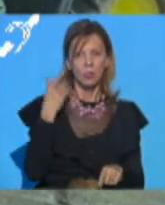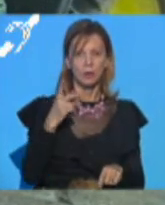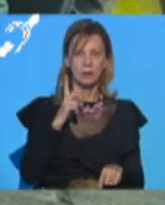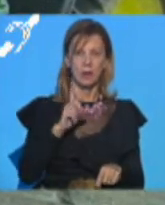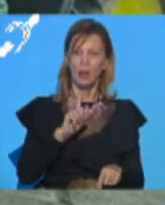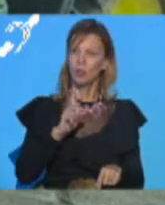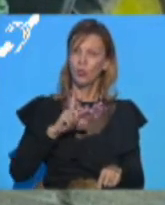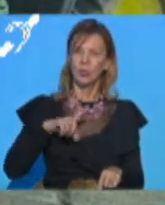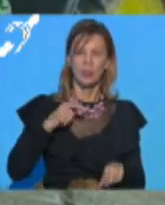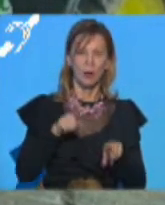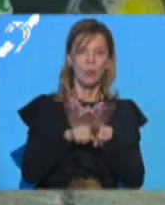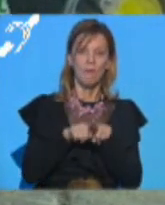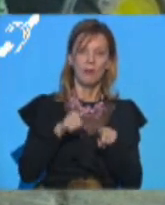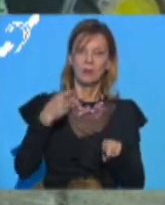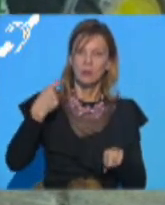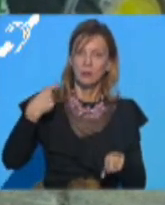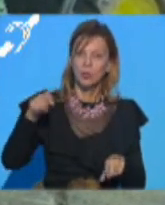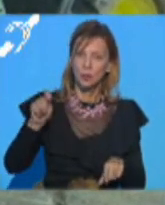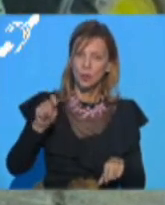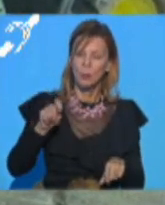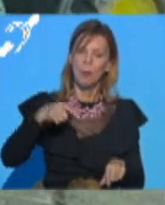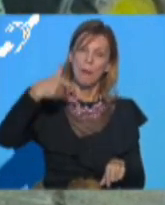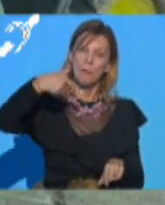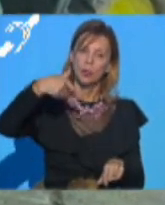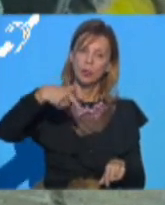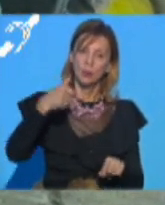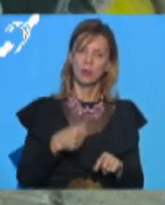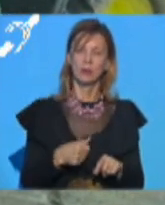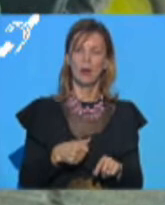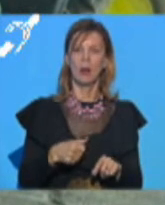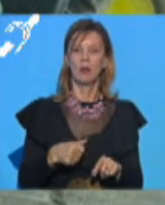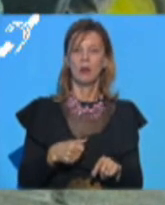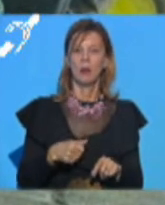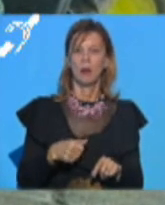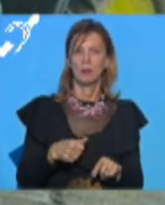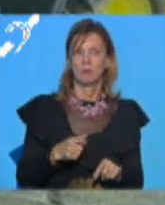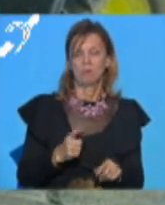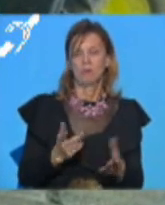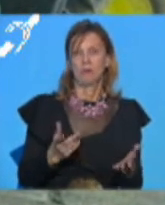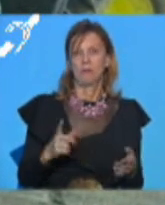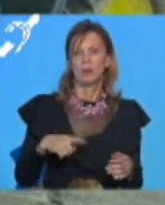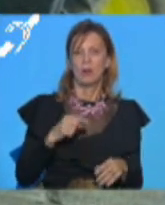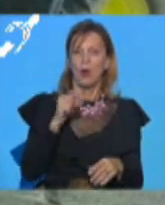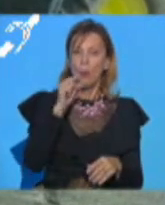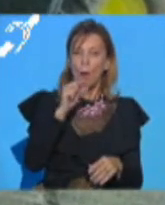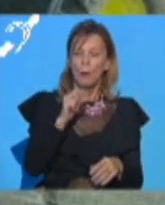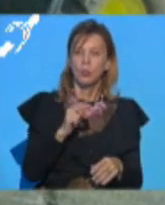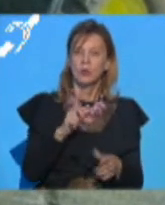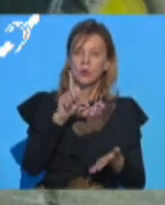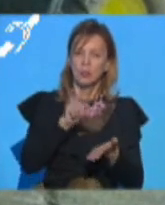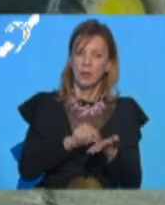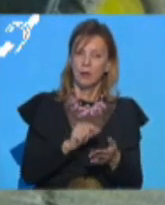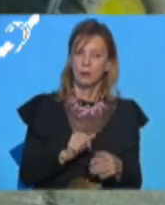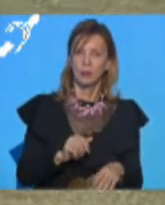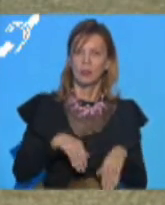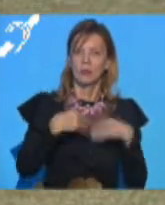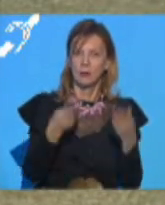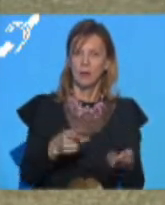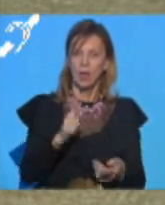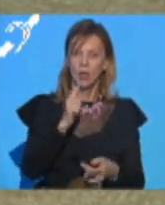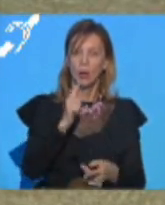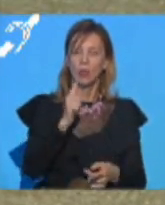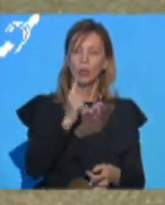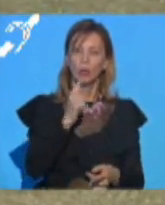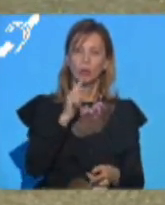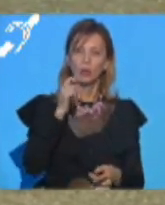scumpe inputurile și motorina. Nu erau atât de scumpe. Dădeai o tonă de grâu,